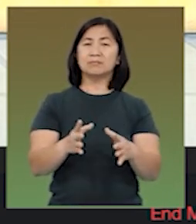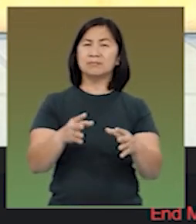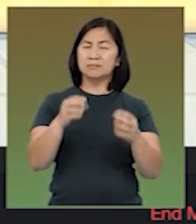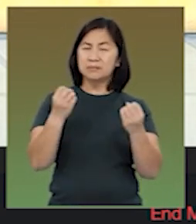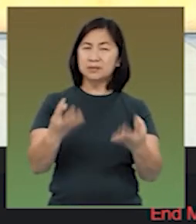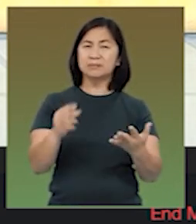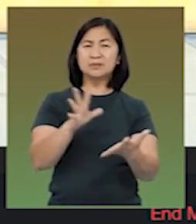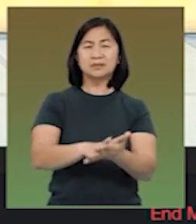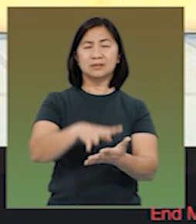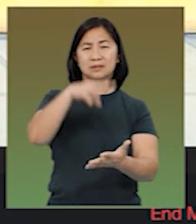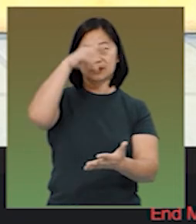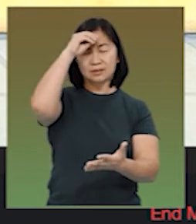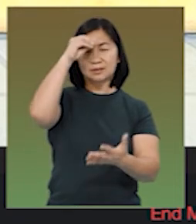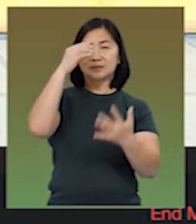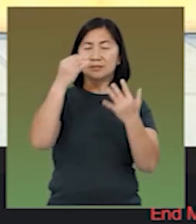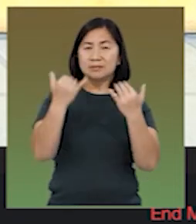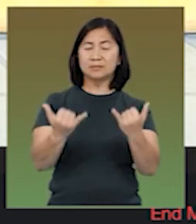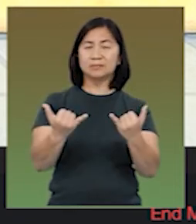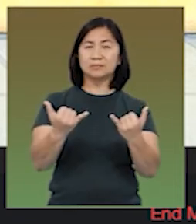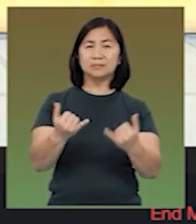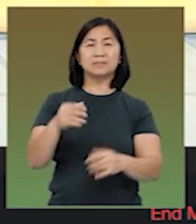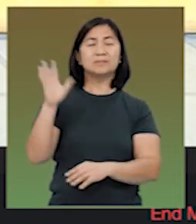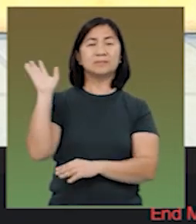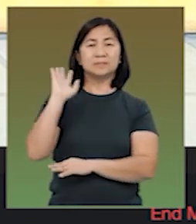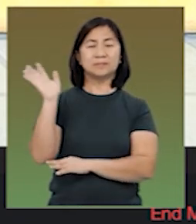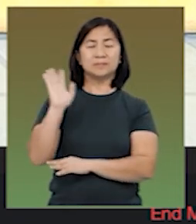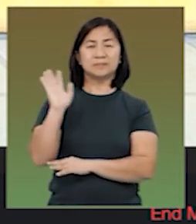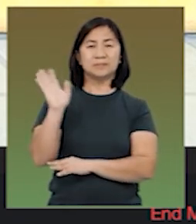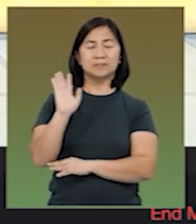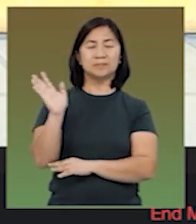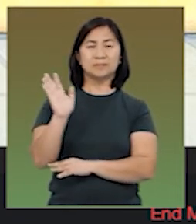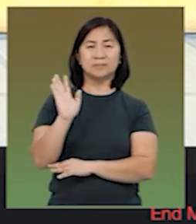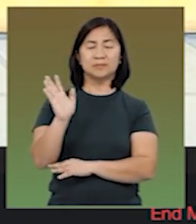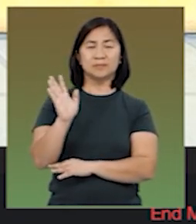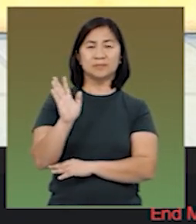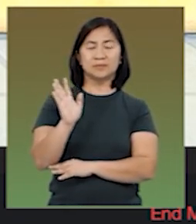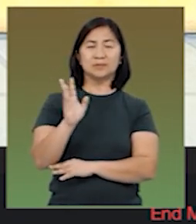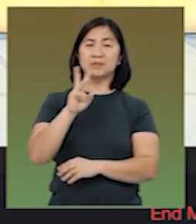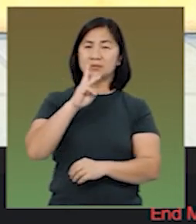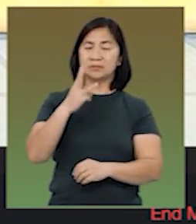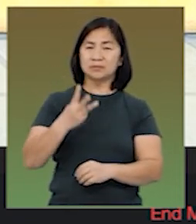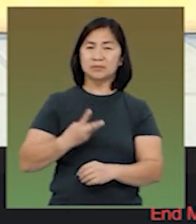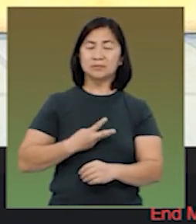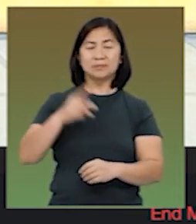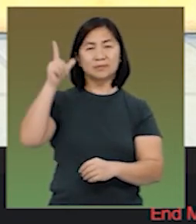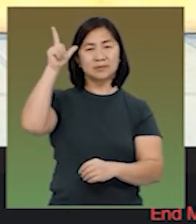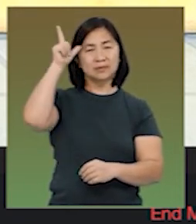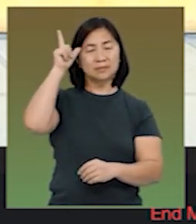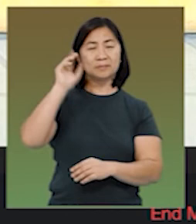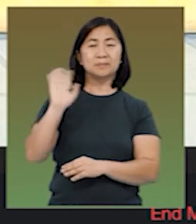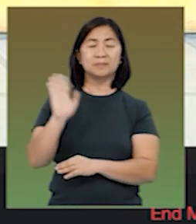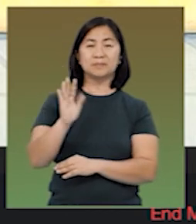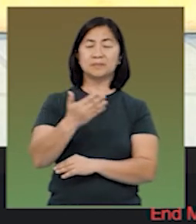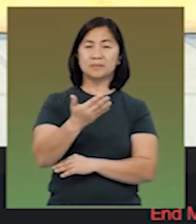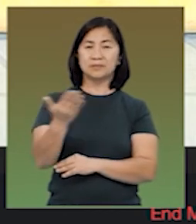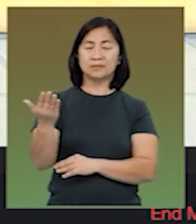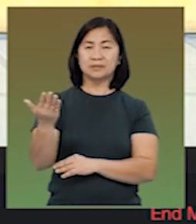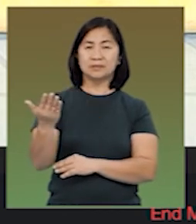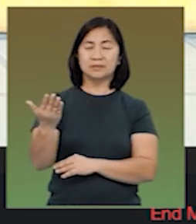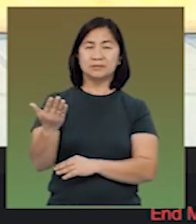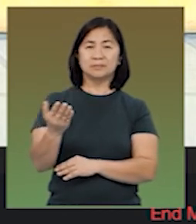akong natutunan ngayong araw. Paalam na po! Walang anuman, Dino. Paalam din